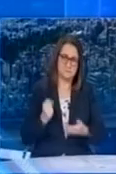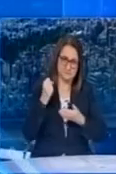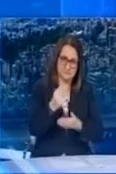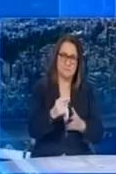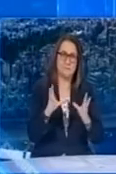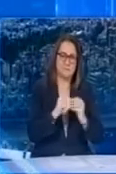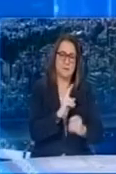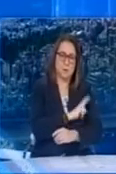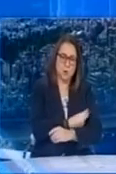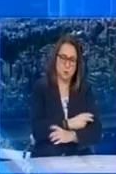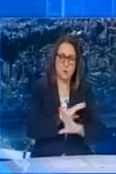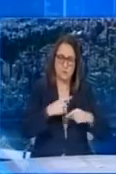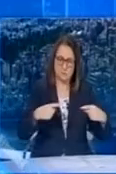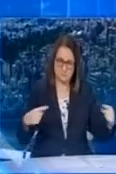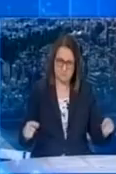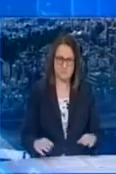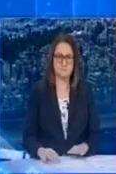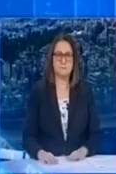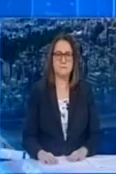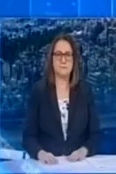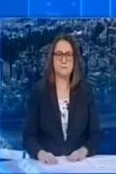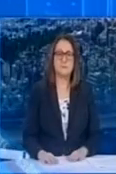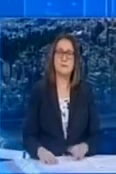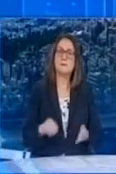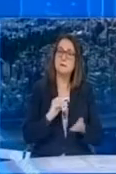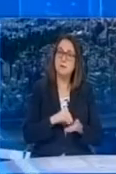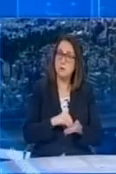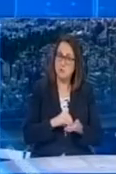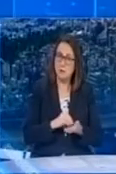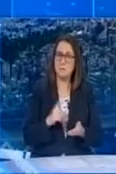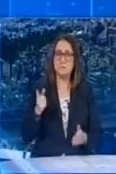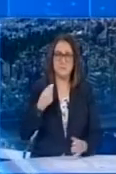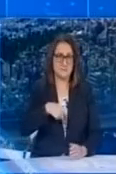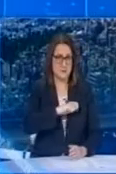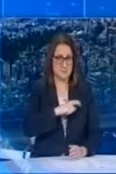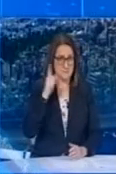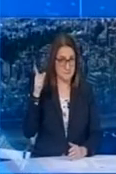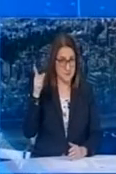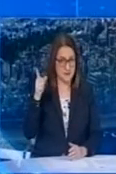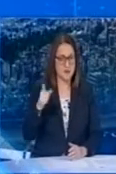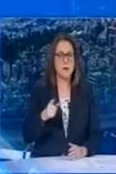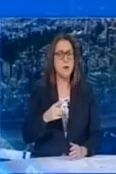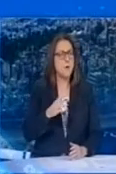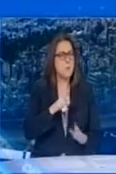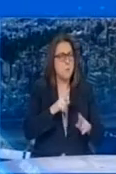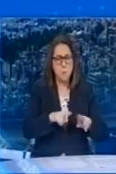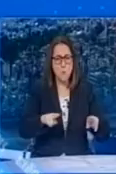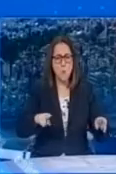Και ακόμα πιο συγκεκριμένα, στην Ισπανία οι μονάδες εντατικής θεραπείας